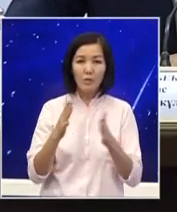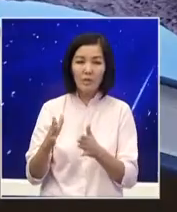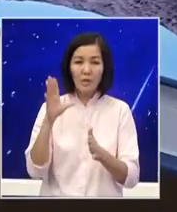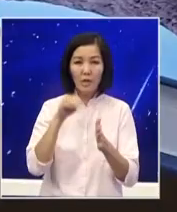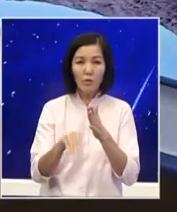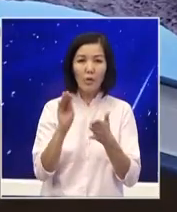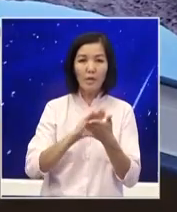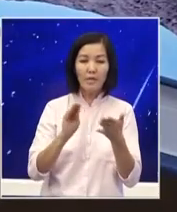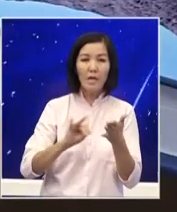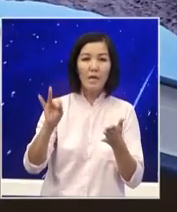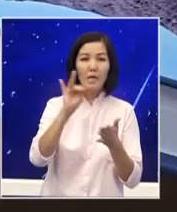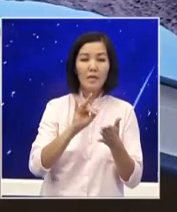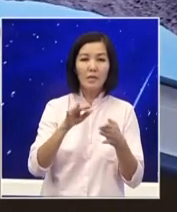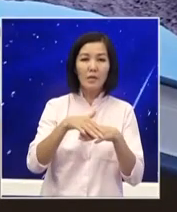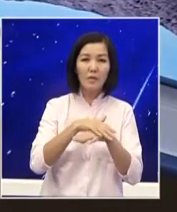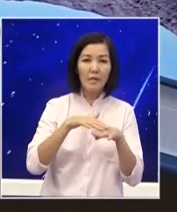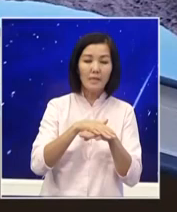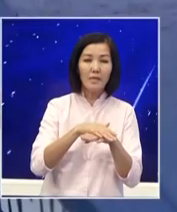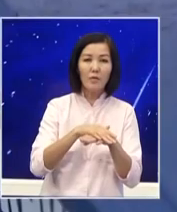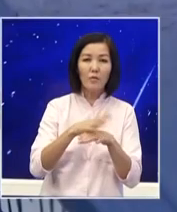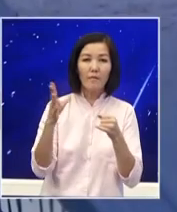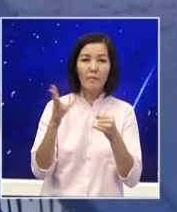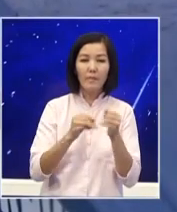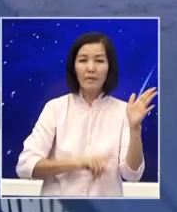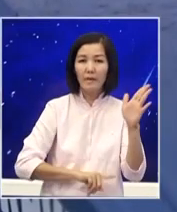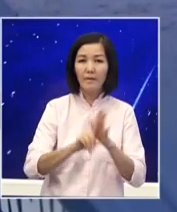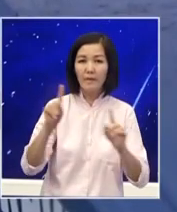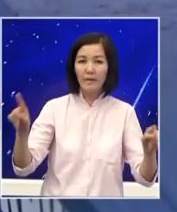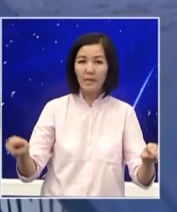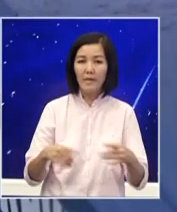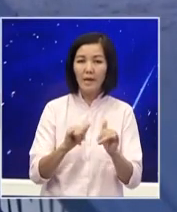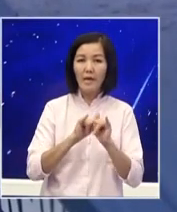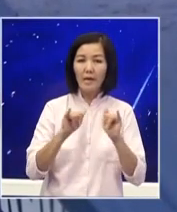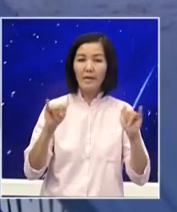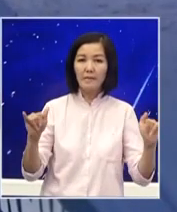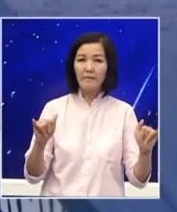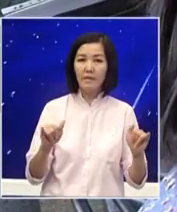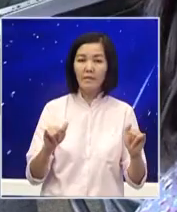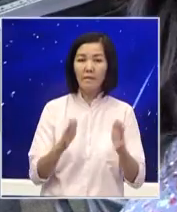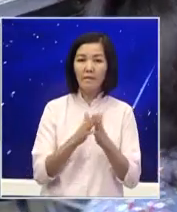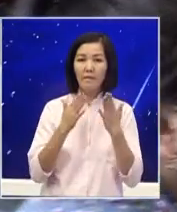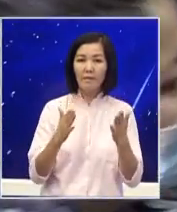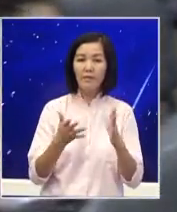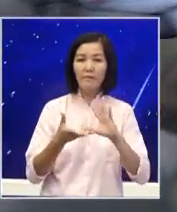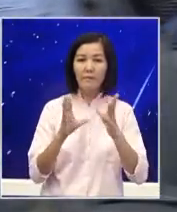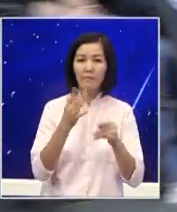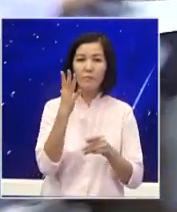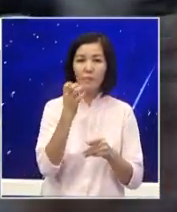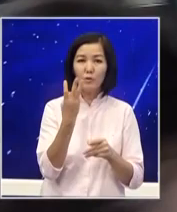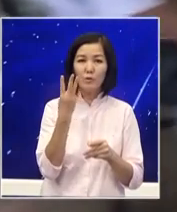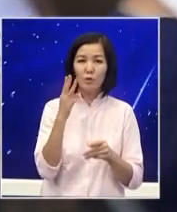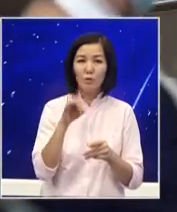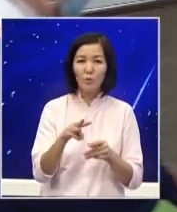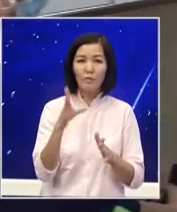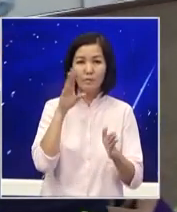которых описывается история населенного пункта с момента его основания и в периоды активного развития сборник вышел тиражом в 500 штук куда вошли